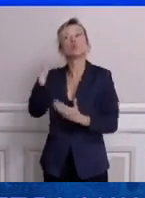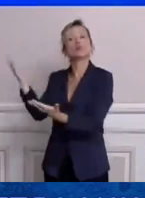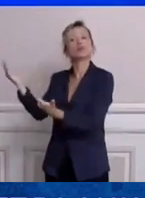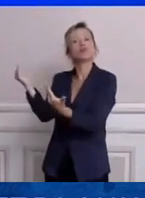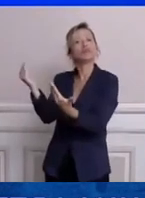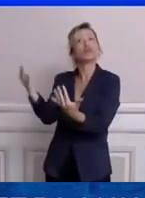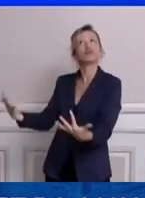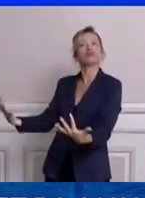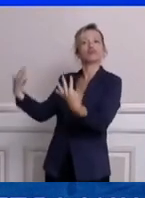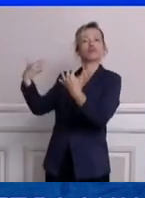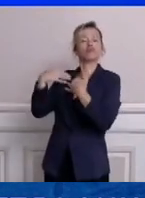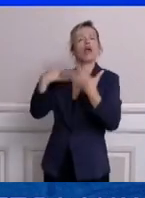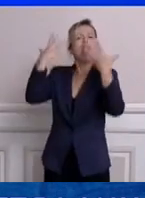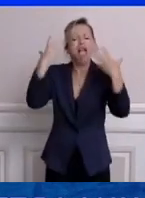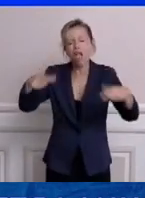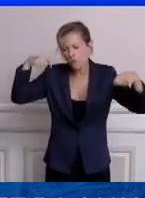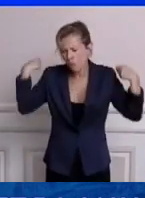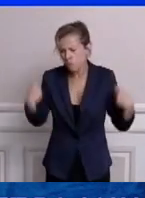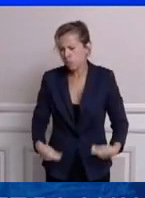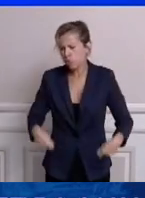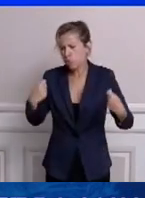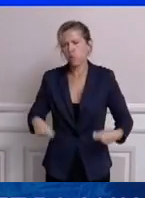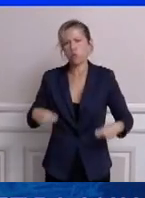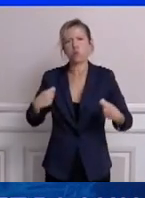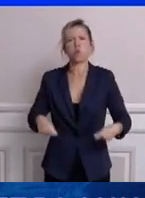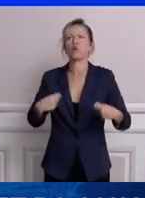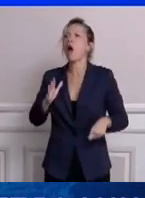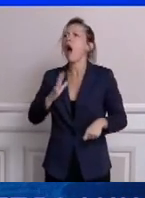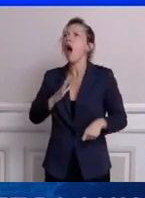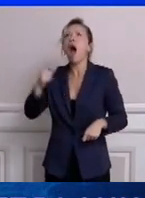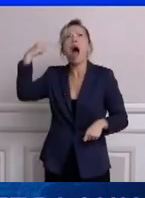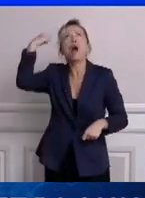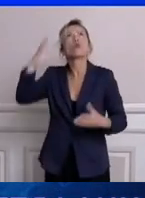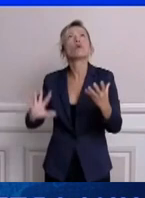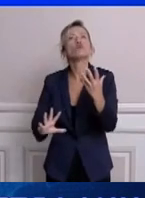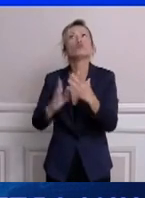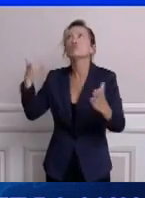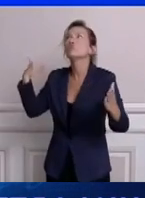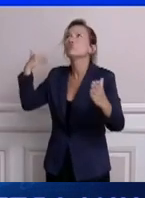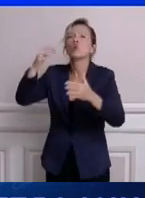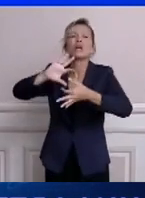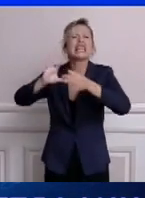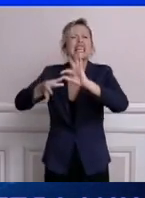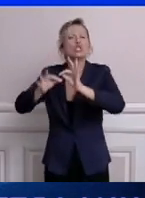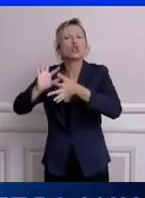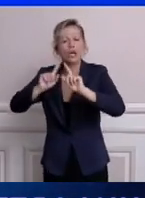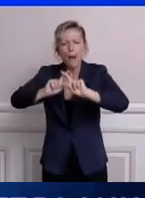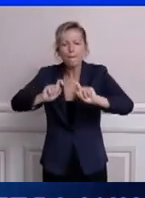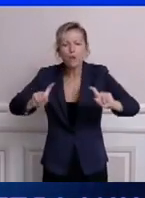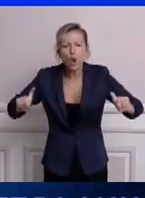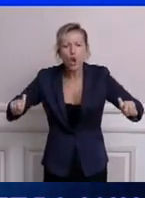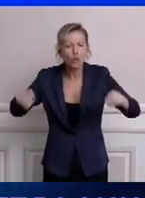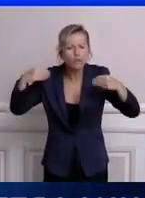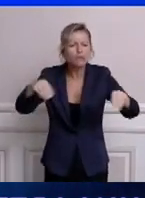τεράστιες. Απαράμιλο φυσικό περιβάλλον, δημιουργικοί άνθρωποι, σπουδαία ιστορία, πρωτογενής τομέας που εγγυάται